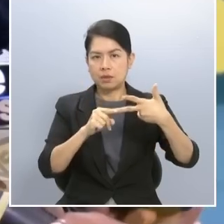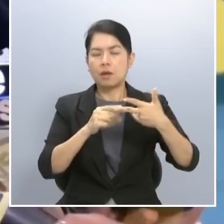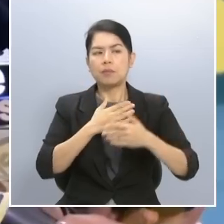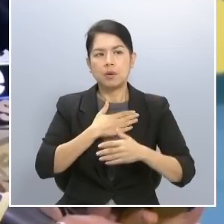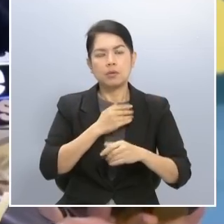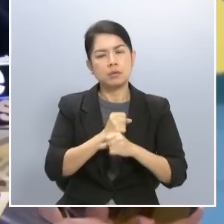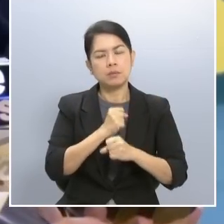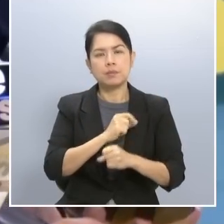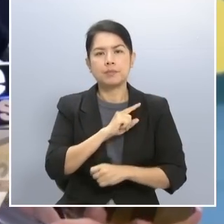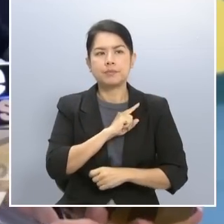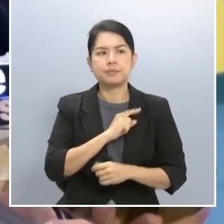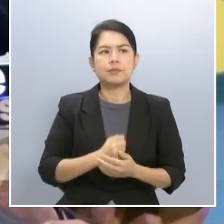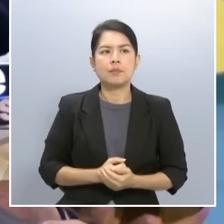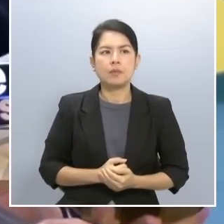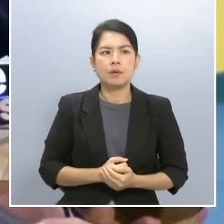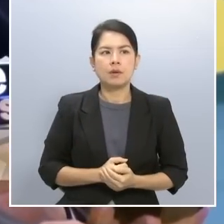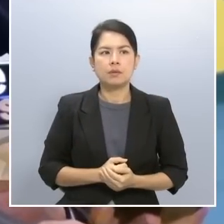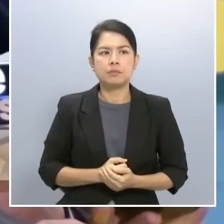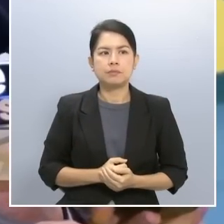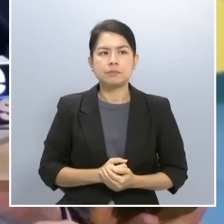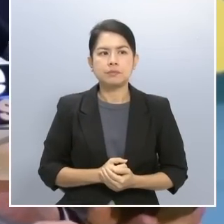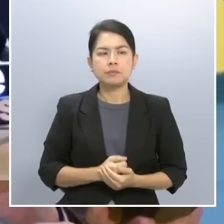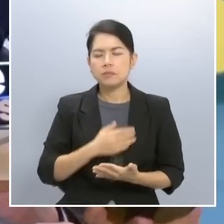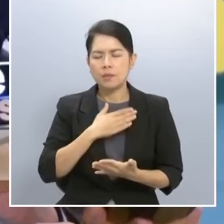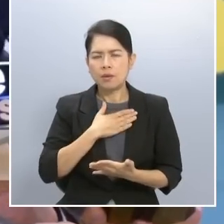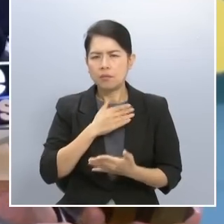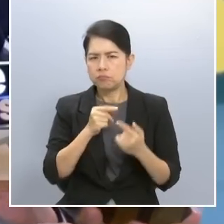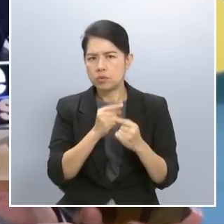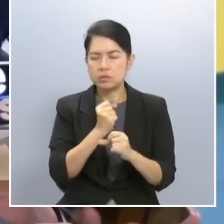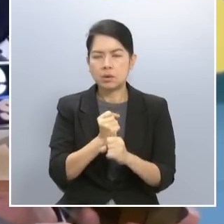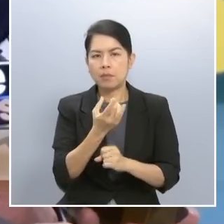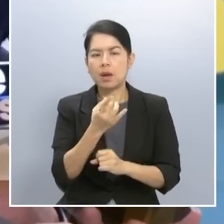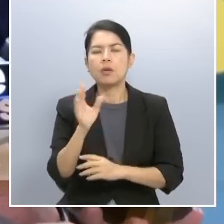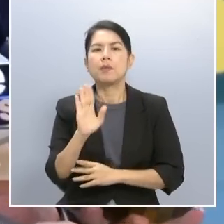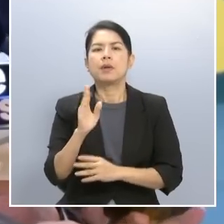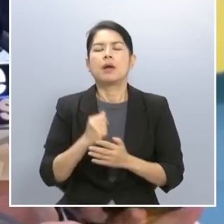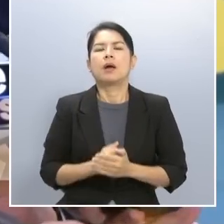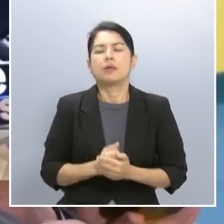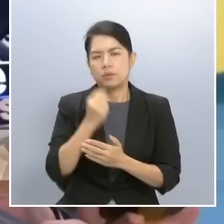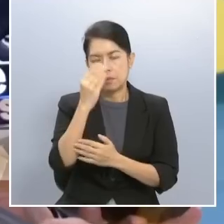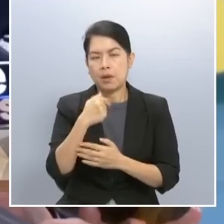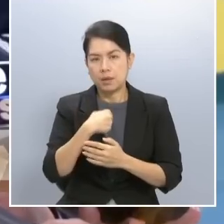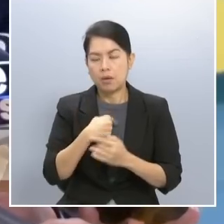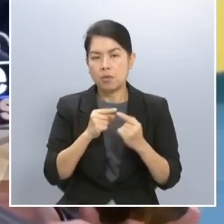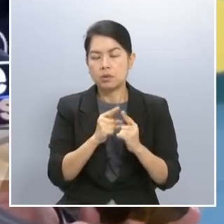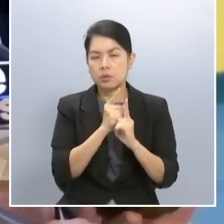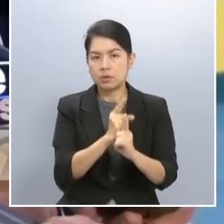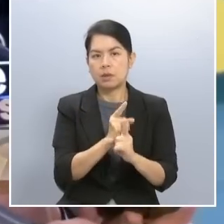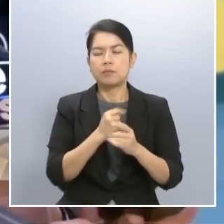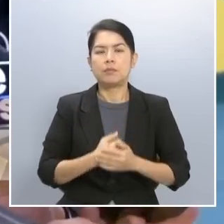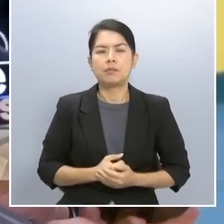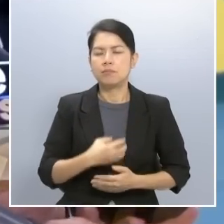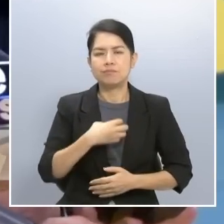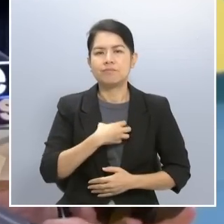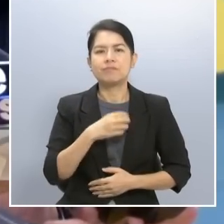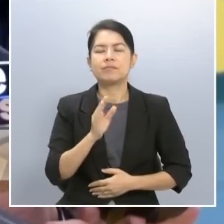ไปทำอะไรแอคทีฟเหมือนพรรค1พรรค2เดี๋ยวมันก็จะถูกตีความให้เป็นความวุ่นวายก็ไม่อยาก